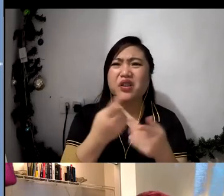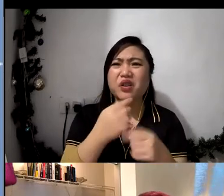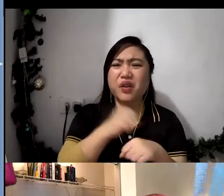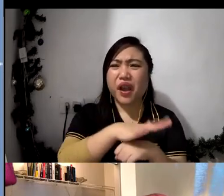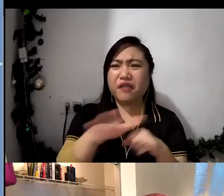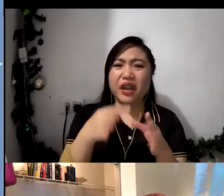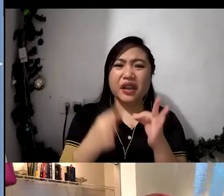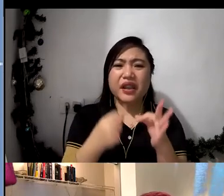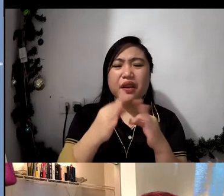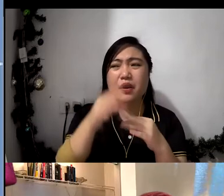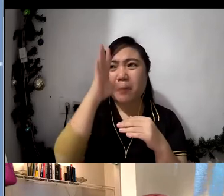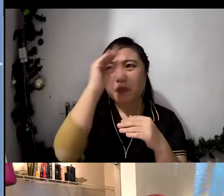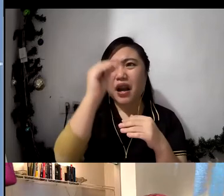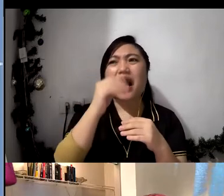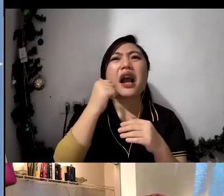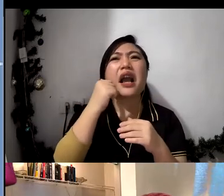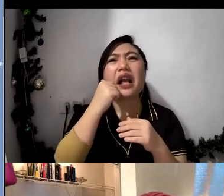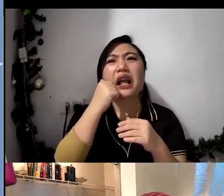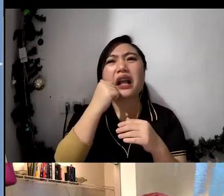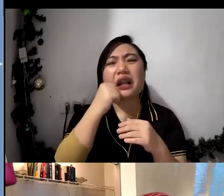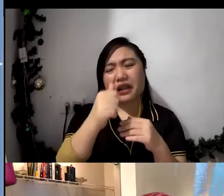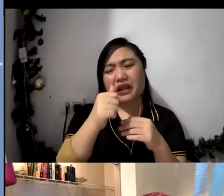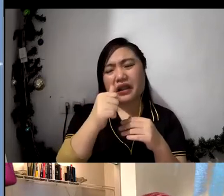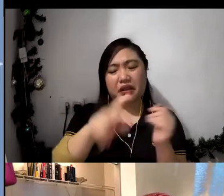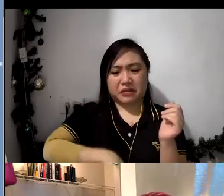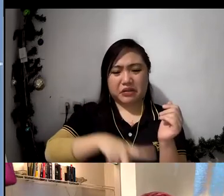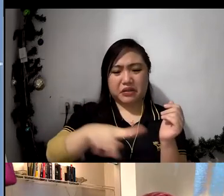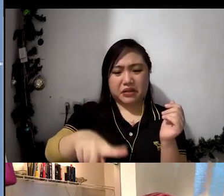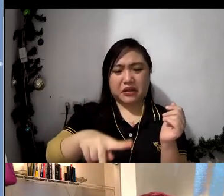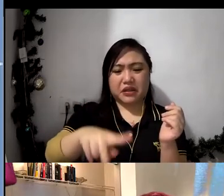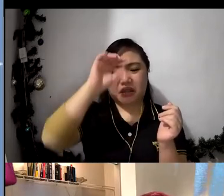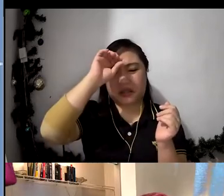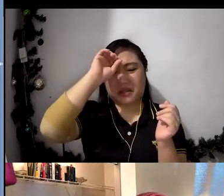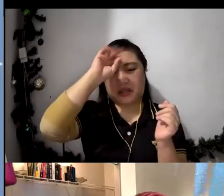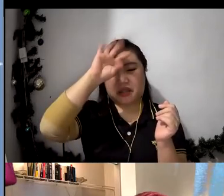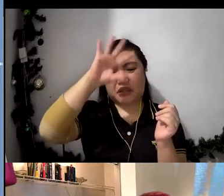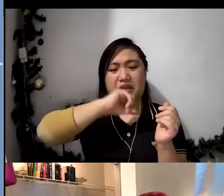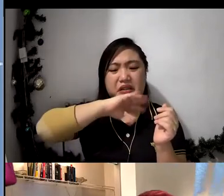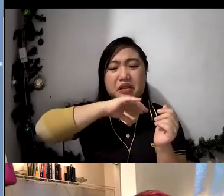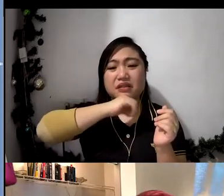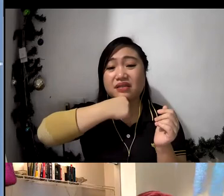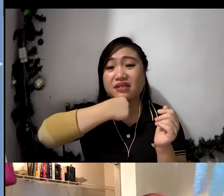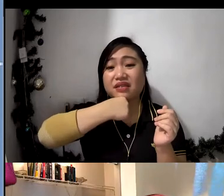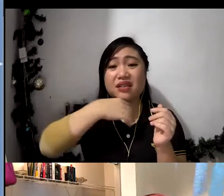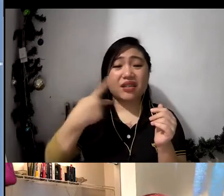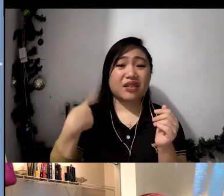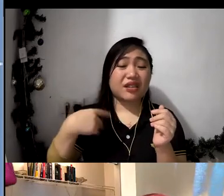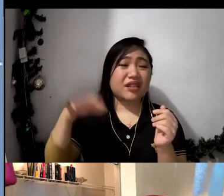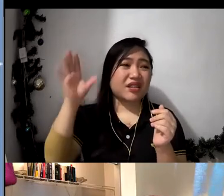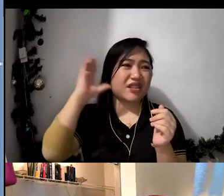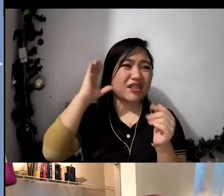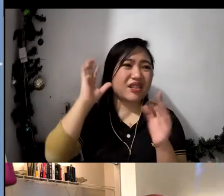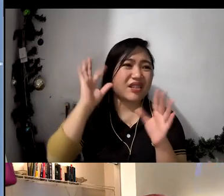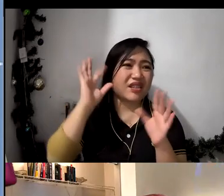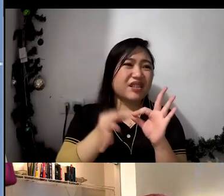kapag lalaki, kapag pregnant women, no, kapag matanda, kapag may kapansanan, kapag people living with HIV, no? So we